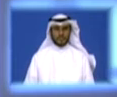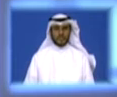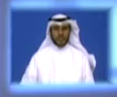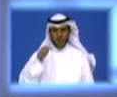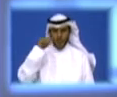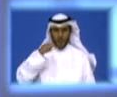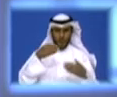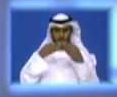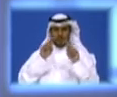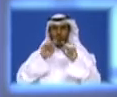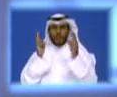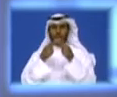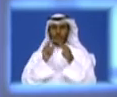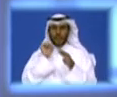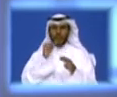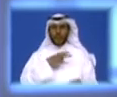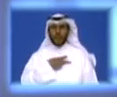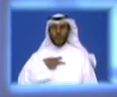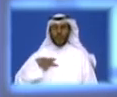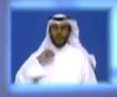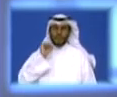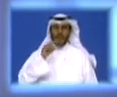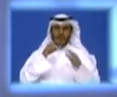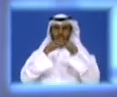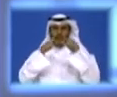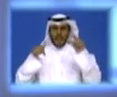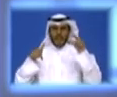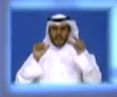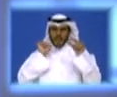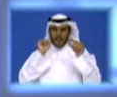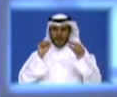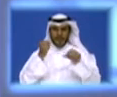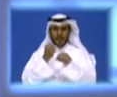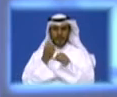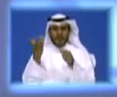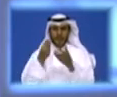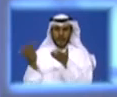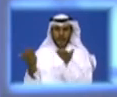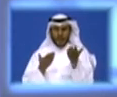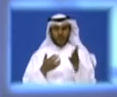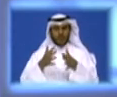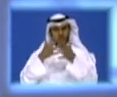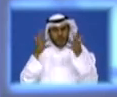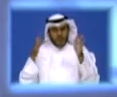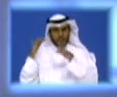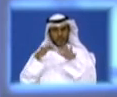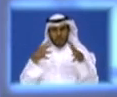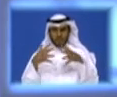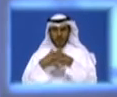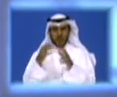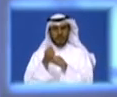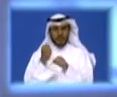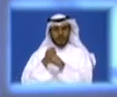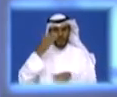افتتح اليوم مؤتمر الحوكمة في دول مجلس التعاون الخليجي بحضور عدد كبير من المسؤولين المحليين